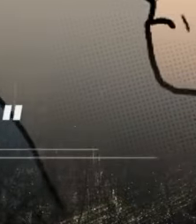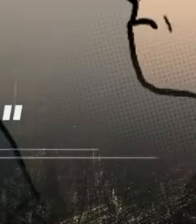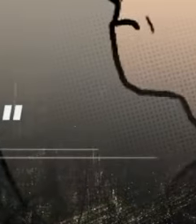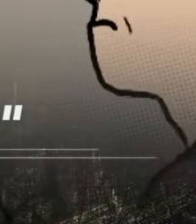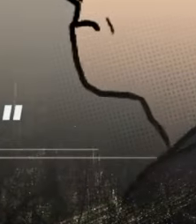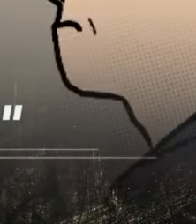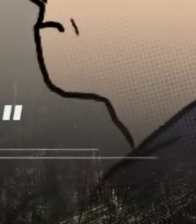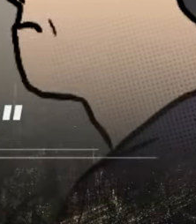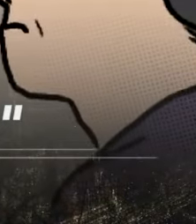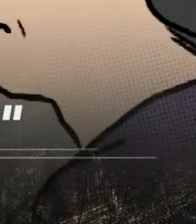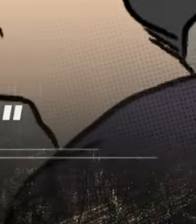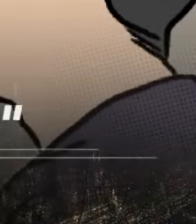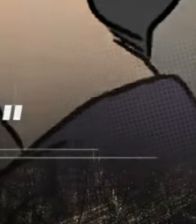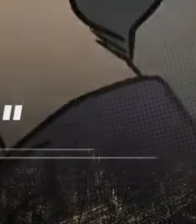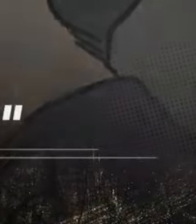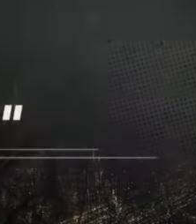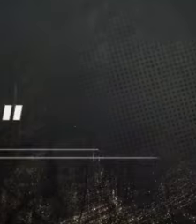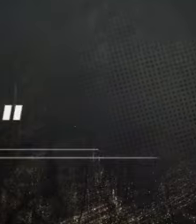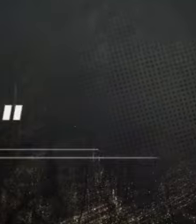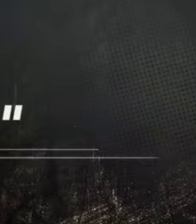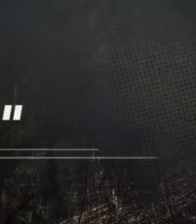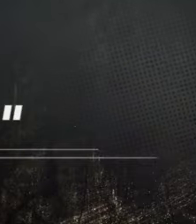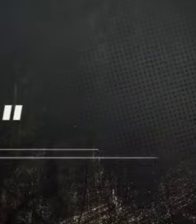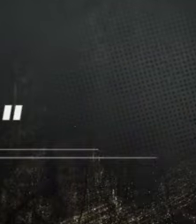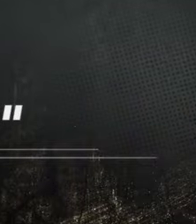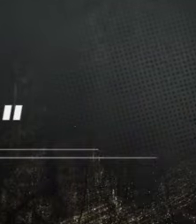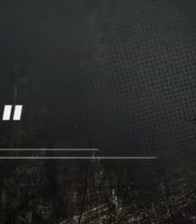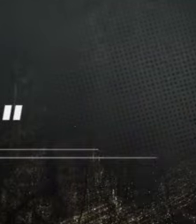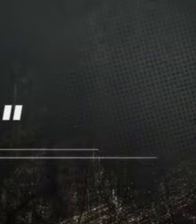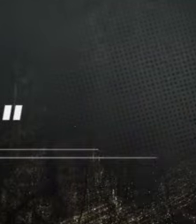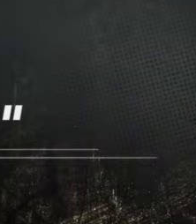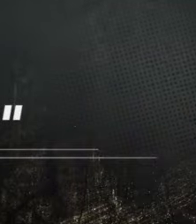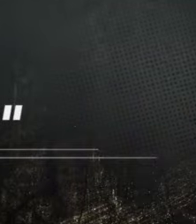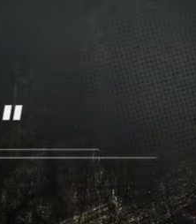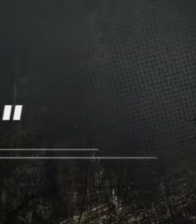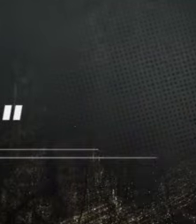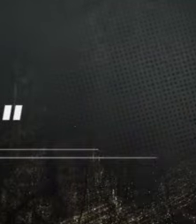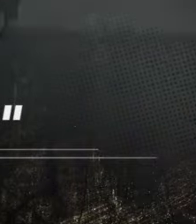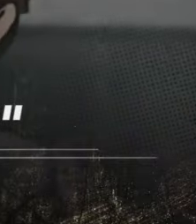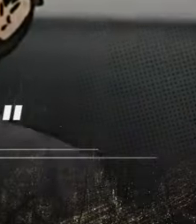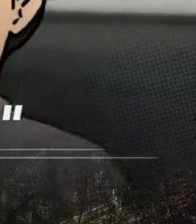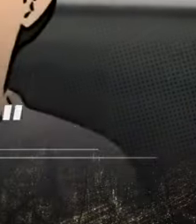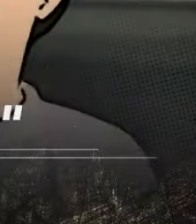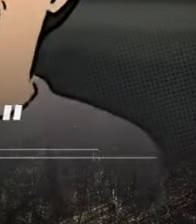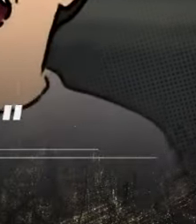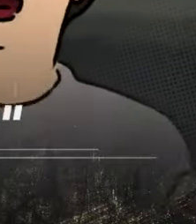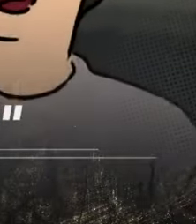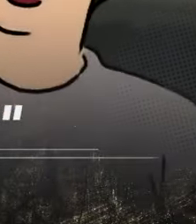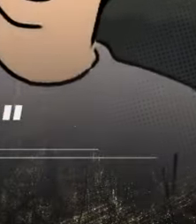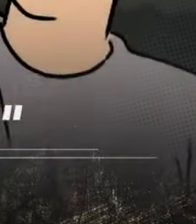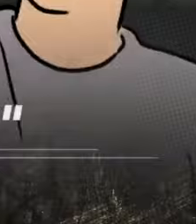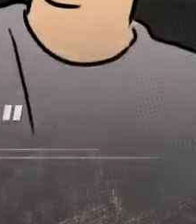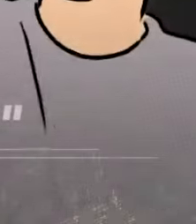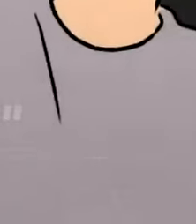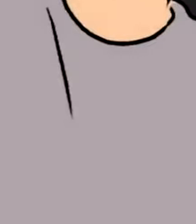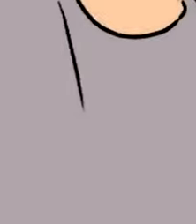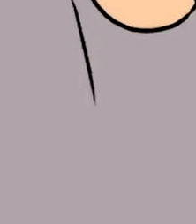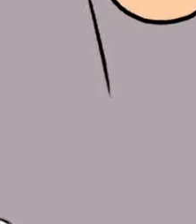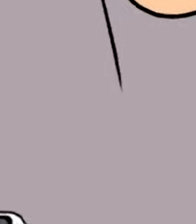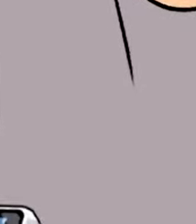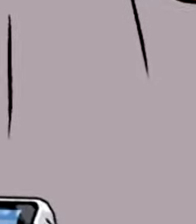덤터기를 씌운다며 욕설을 하고 돈을 던지며 침을 뱉기도 한 걸로 알려졌습니다. 당시 상황을 들여다봅니다.